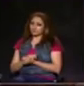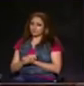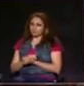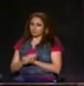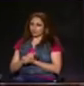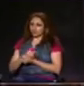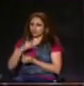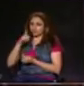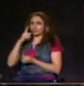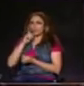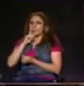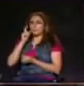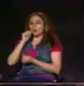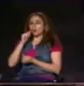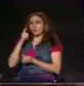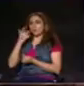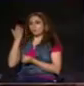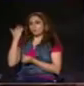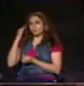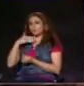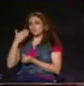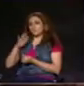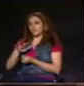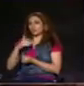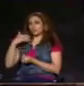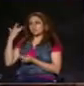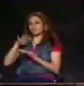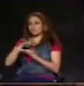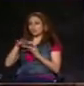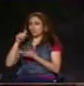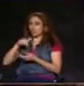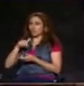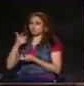لا، مش عشان اقول انا اسف، عشان اعمل عكس كده بالظبط.